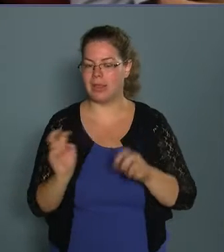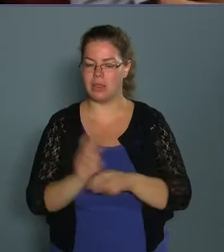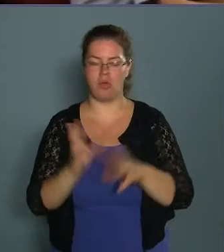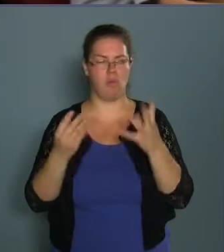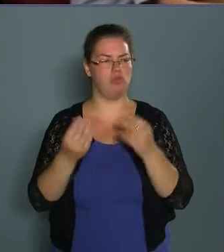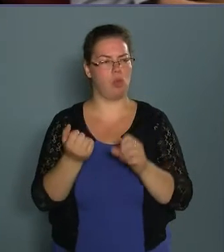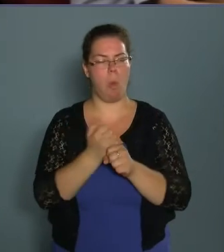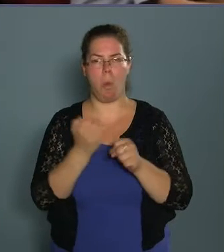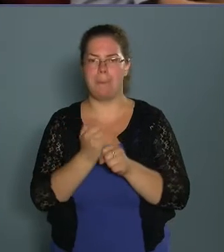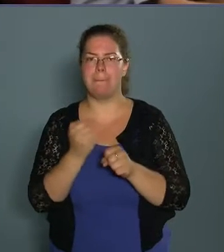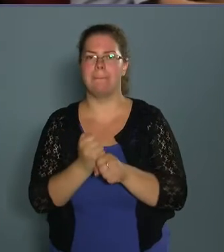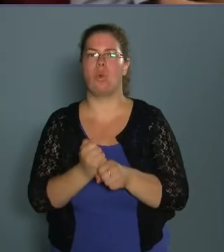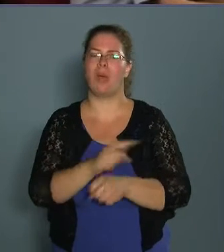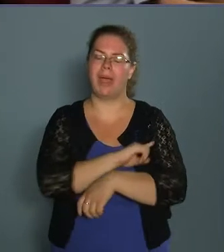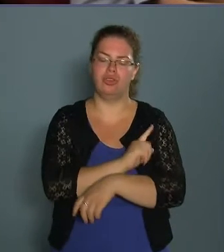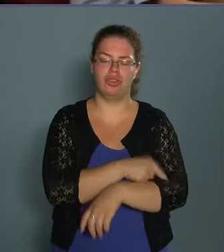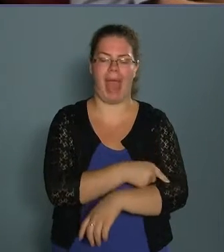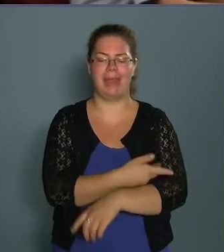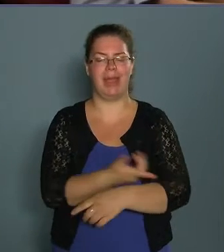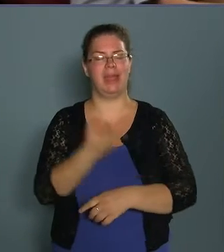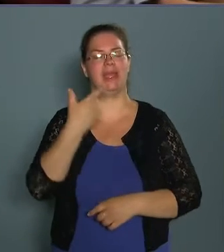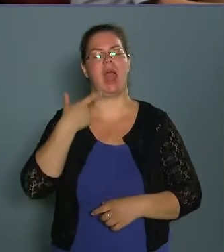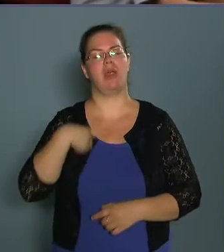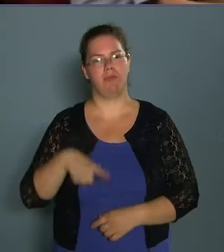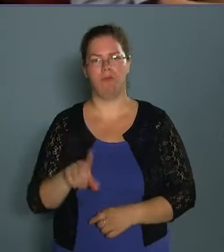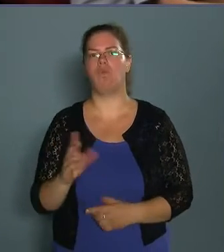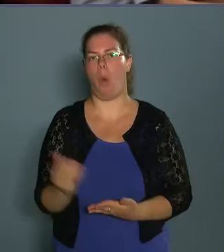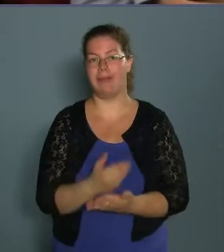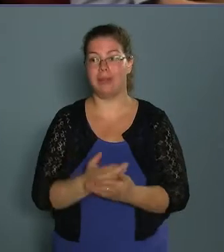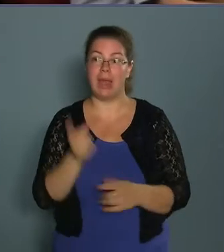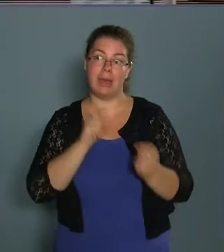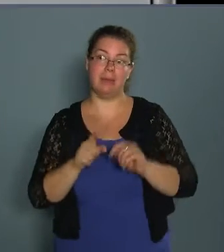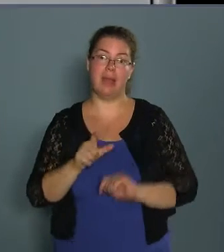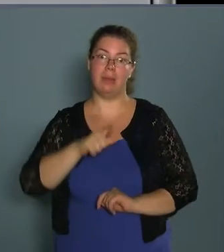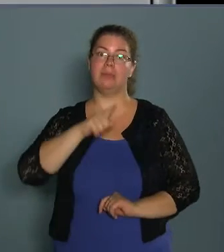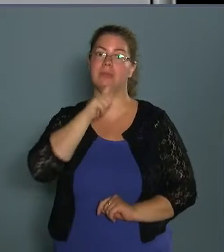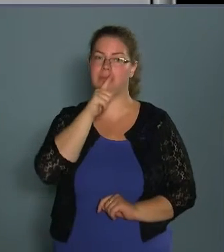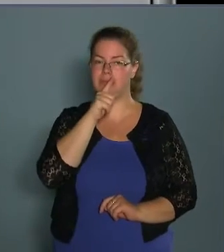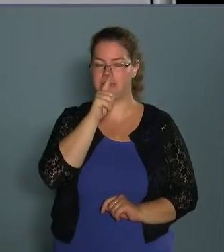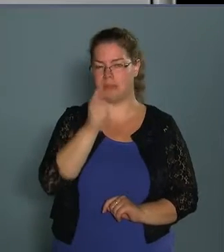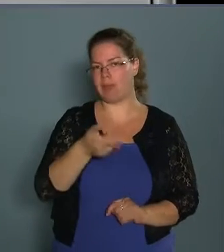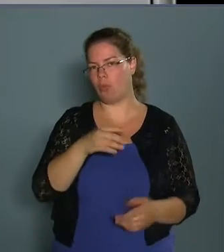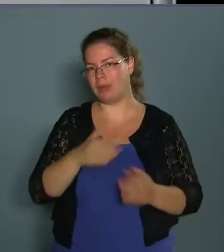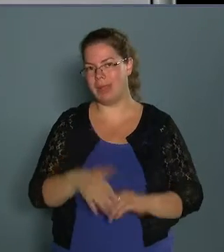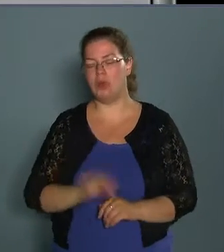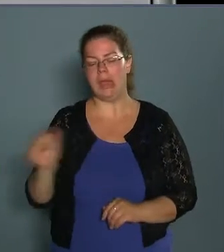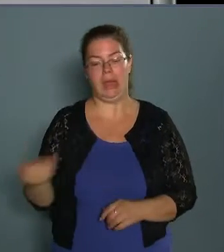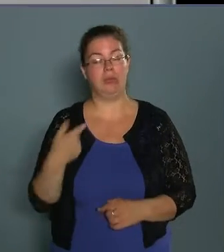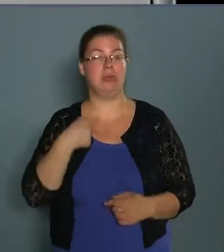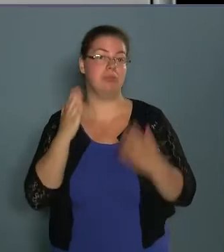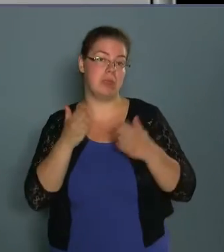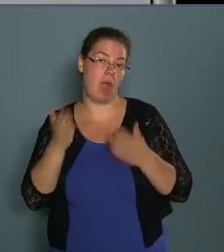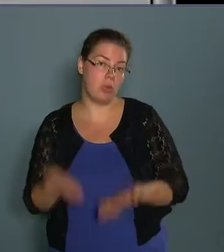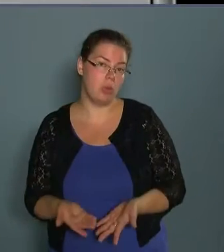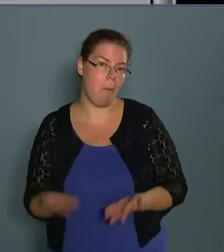megegyezéshez nagyon sok munka és energia volt szükséges. Remélem, hogy ez meg fog térülni. Én bizakodó vagyok